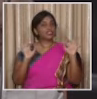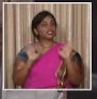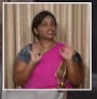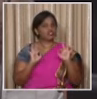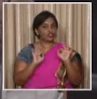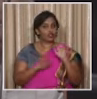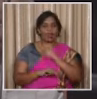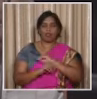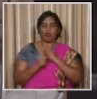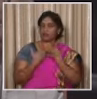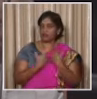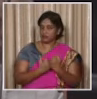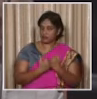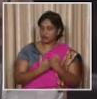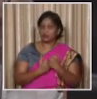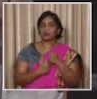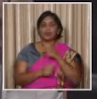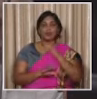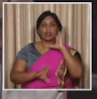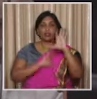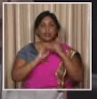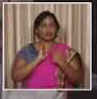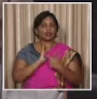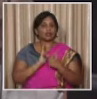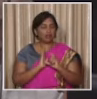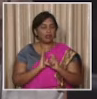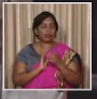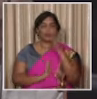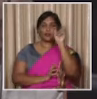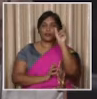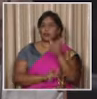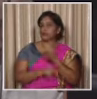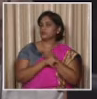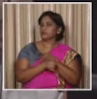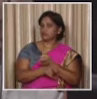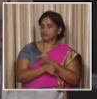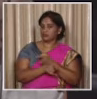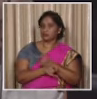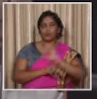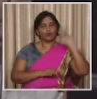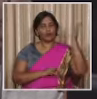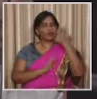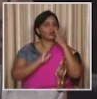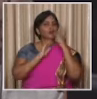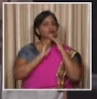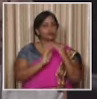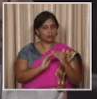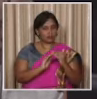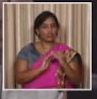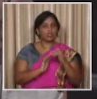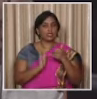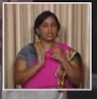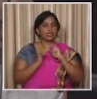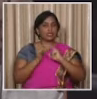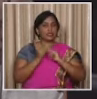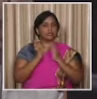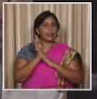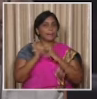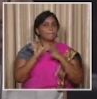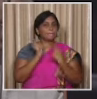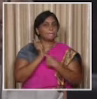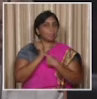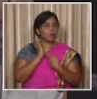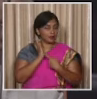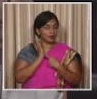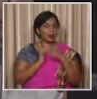ක්‍රමයේ ප්‍රතිලාභ ලැබෙනවා. තොරතුරු තාක්ෂණයේ විෂයක් ලෙස උගන්වන සෑම පාසලකටම ස්මාර්ට් පන්ති කාමර ලබා